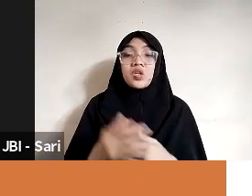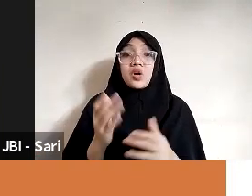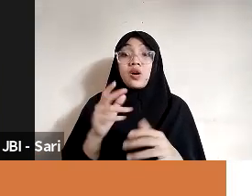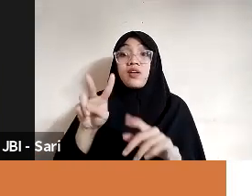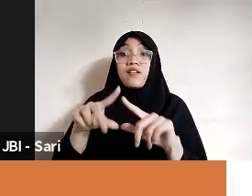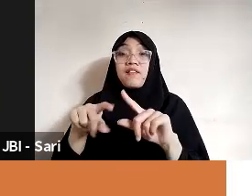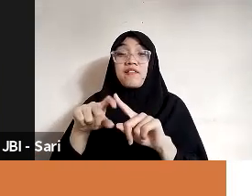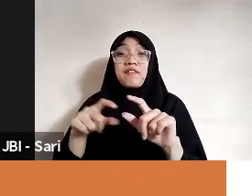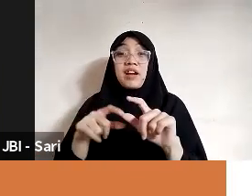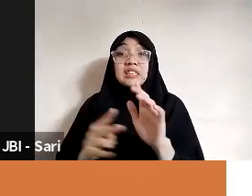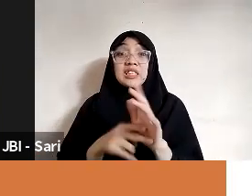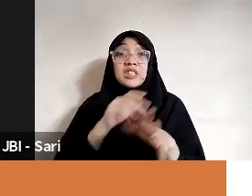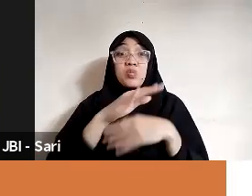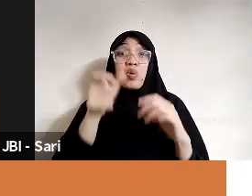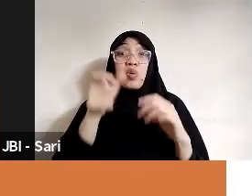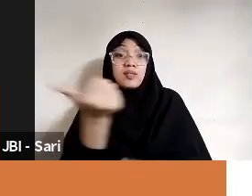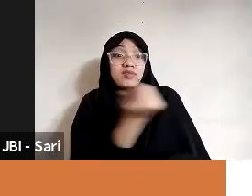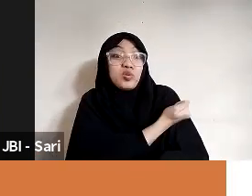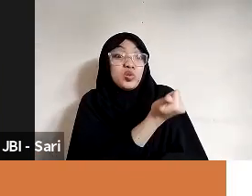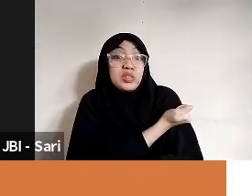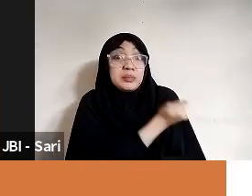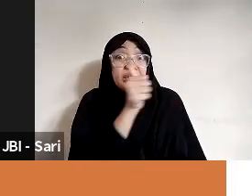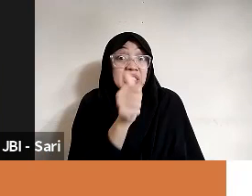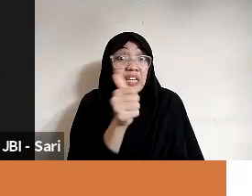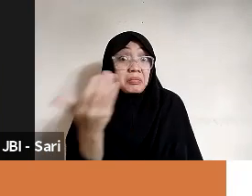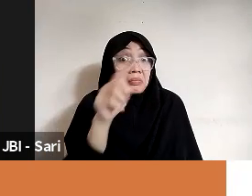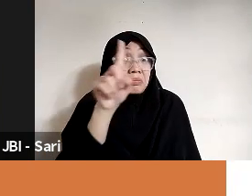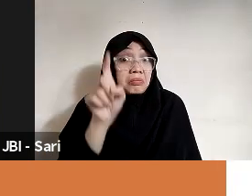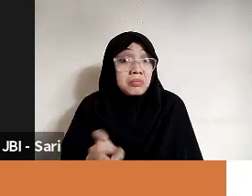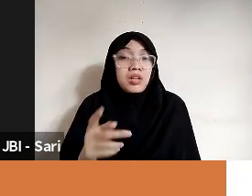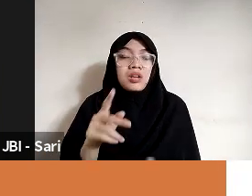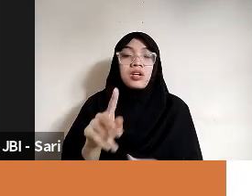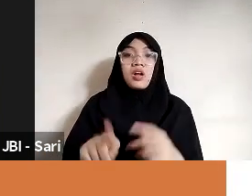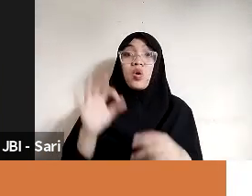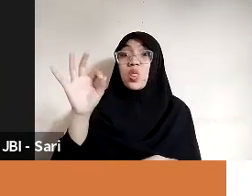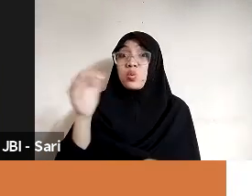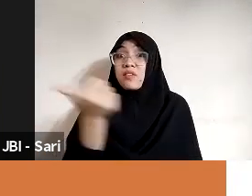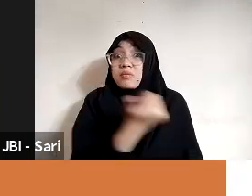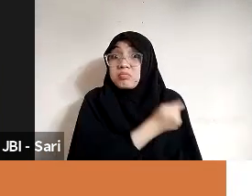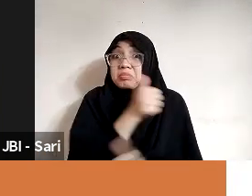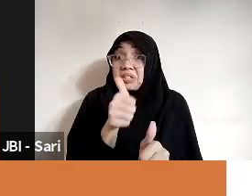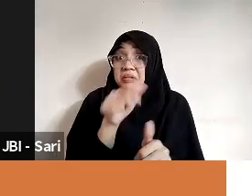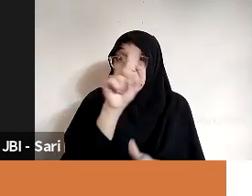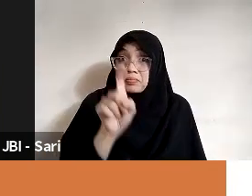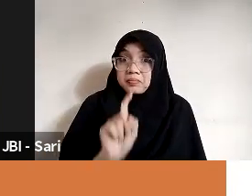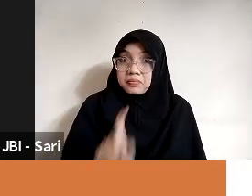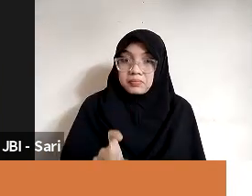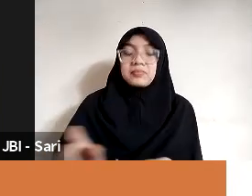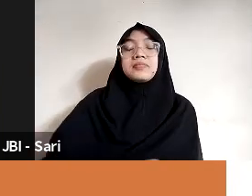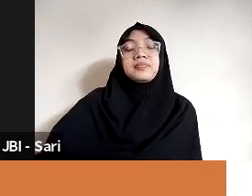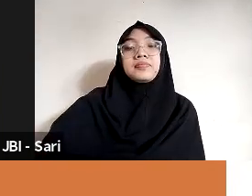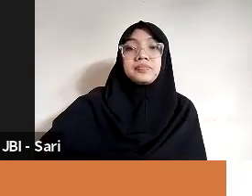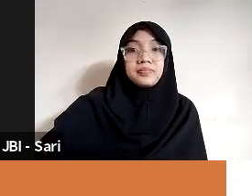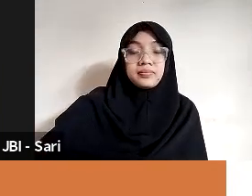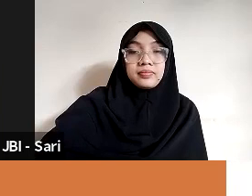semua orang ya, bagaimana dengan orang tua, apakah bisa diberikan vaksin kalau nanti ada gitu ya. Jadi itu